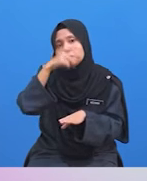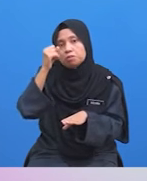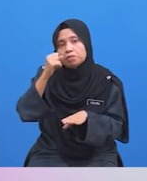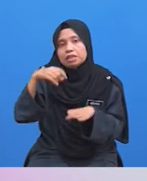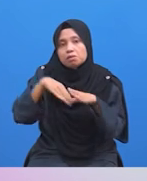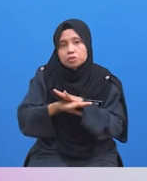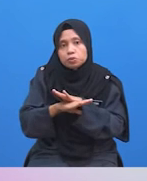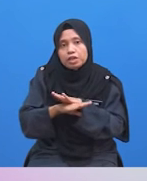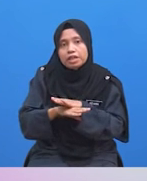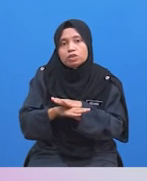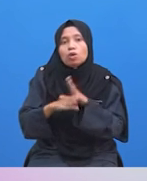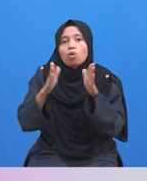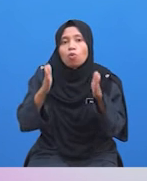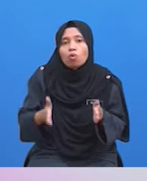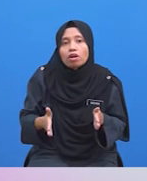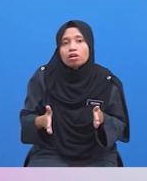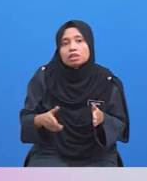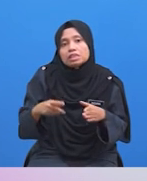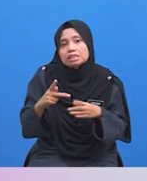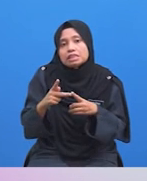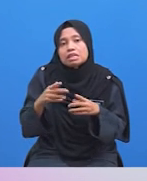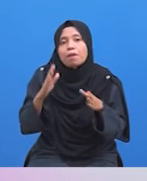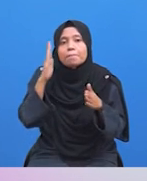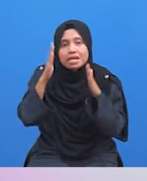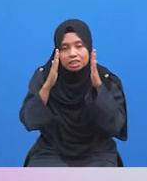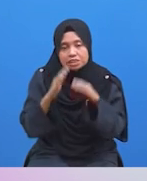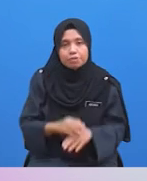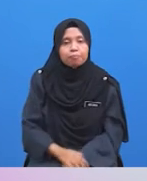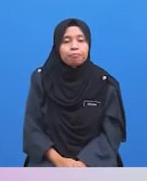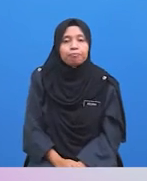menyebabkan kemasukan warga asing ke Malaysia